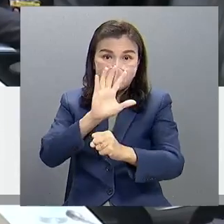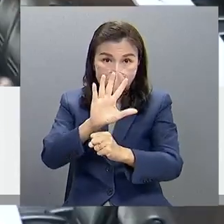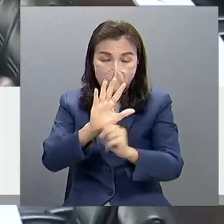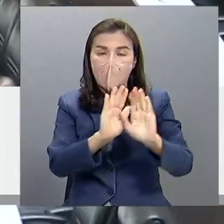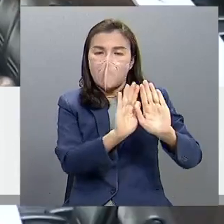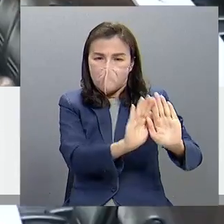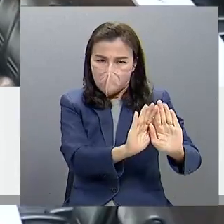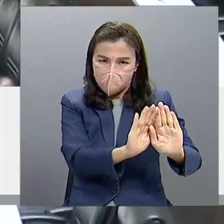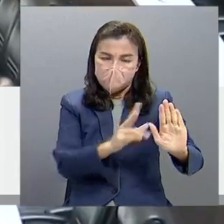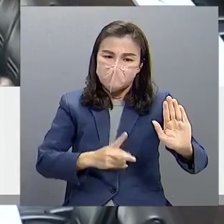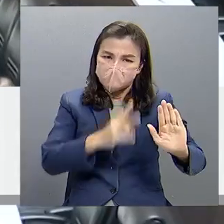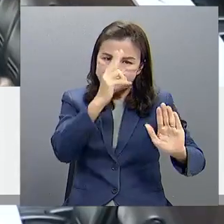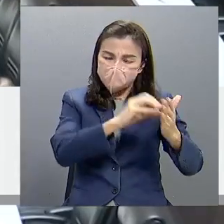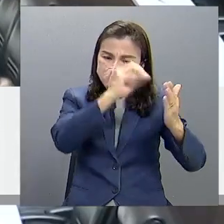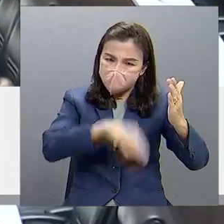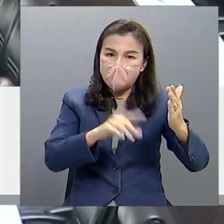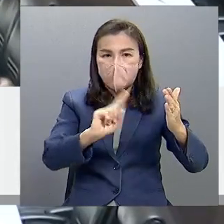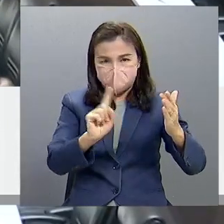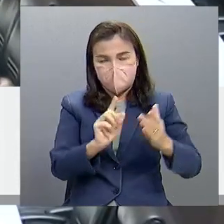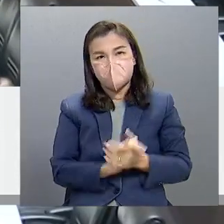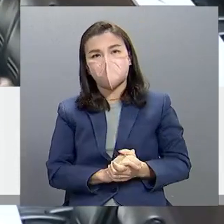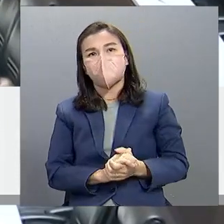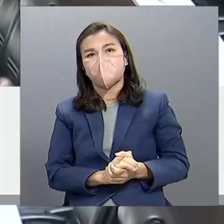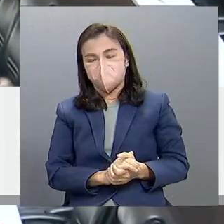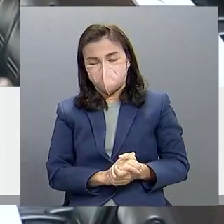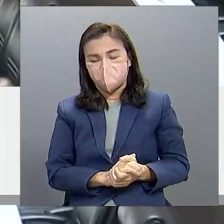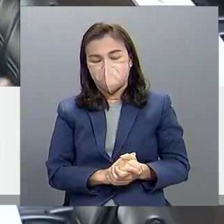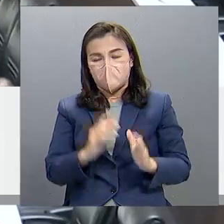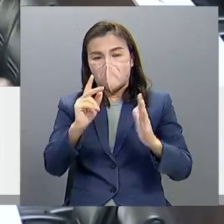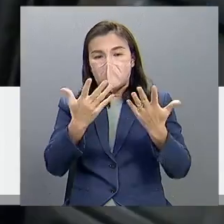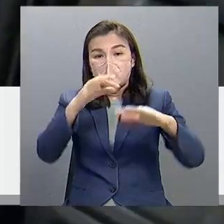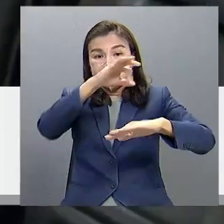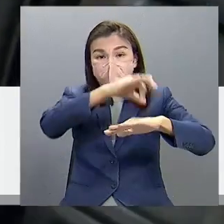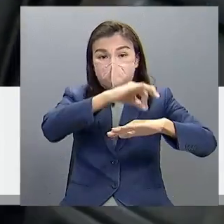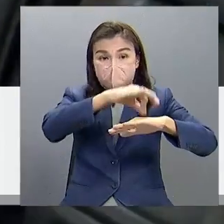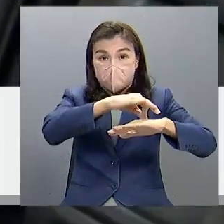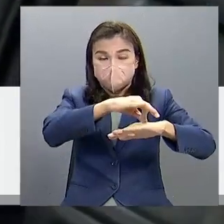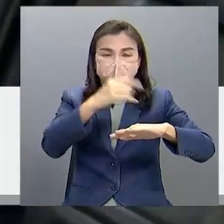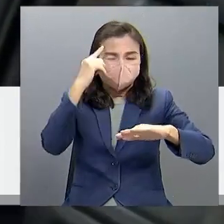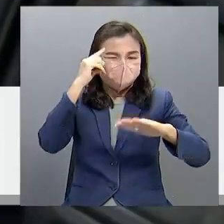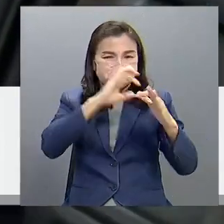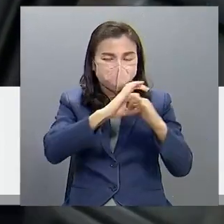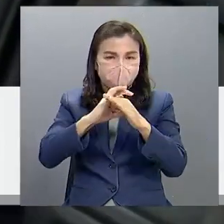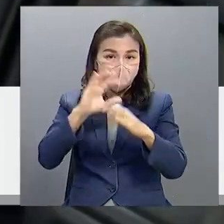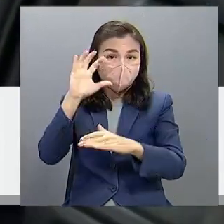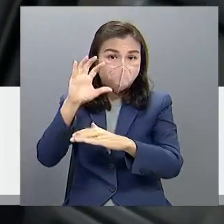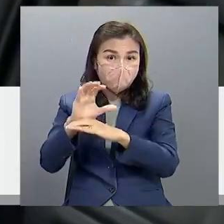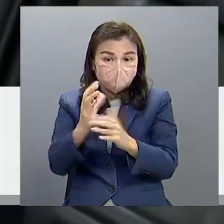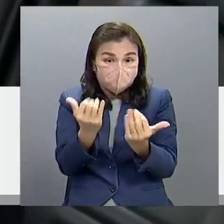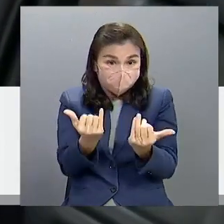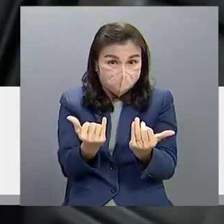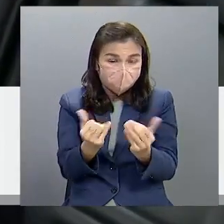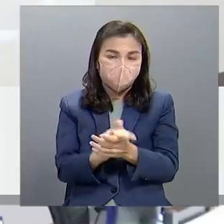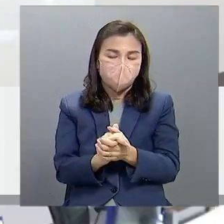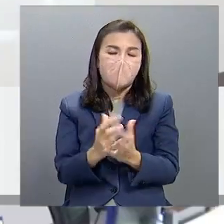ดออกค่ะและกรณีการบังคับใช้เรื่องหลักเกณฑ์การแต่งตั้งโยกย้ายควรอยู่ในบทหลักที่มีผลบังคับใช้ทันทีหรือว่าบทเฉพาะการที่จะกำหนดกร